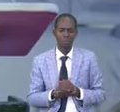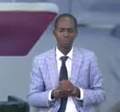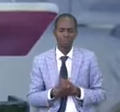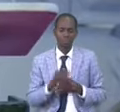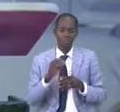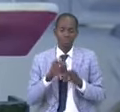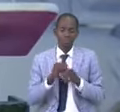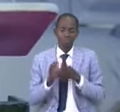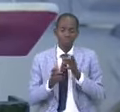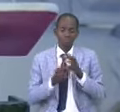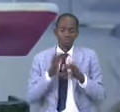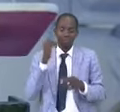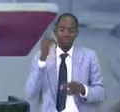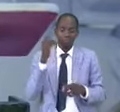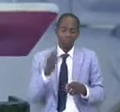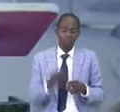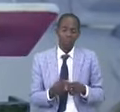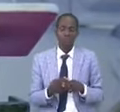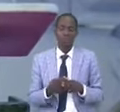AMEN